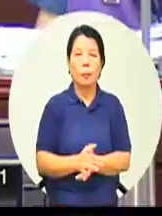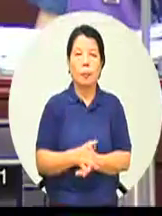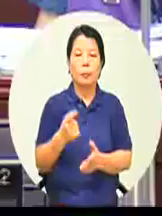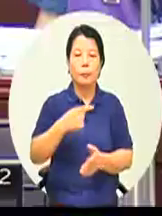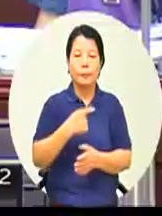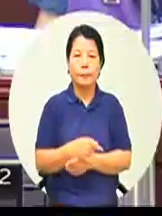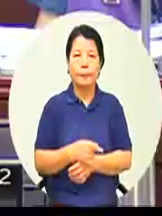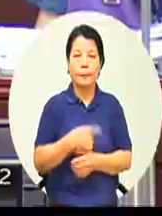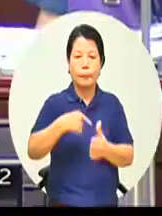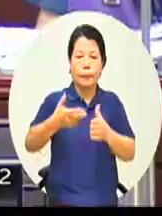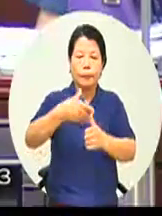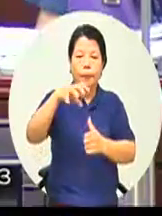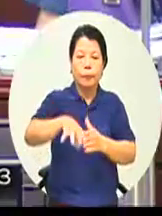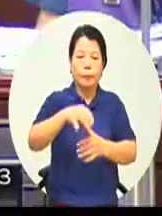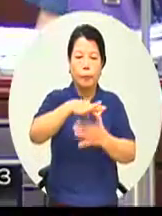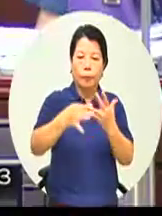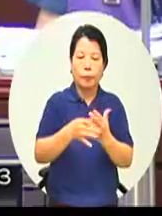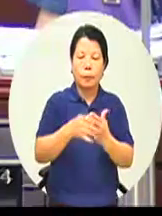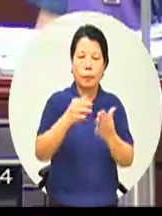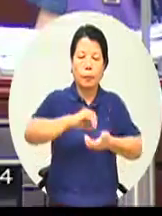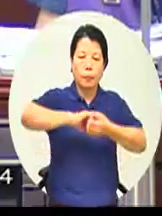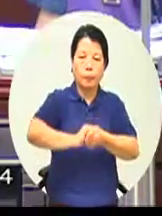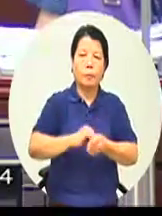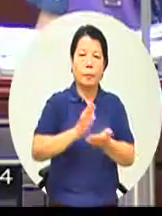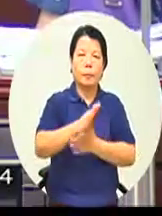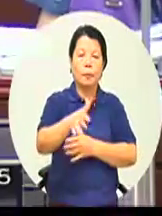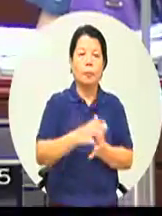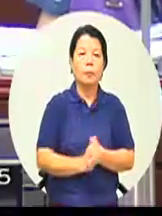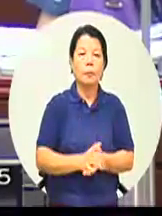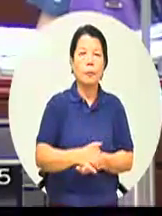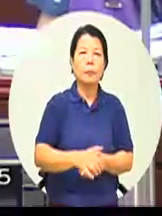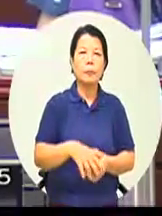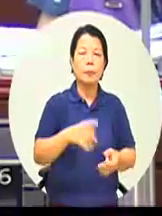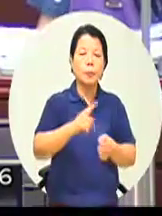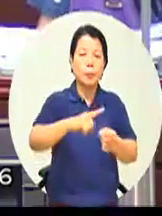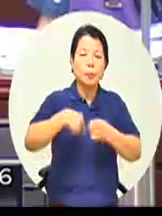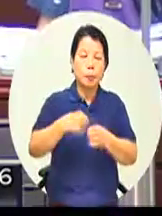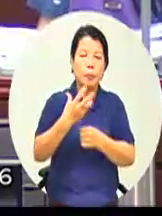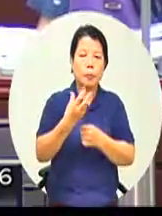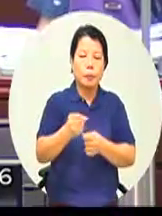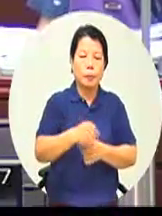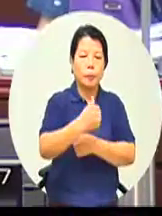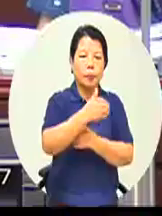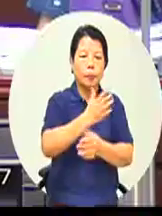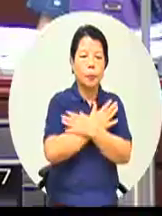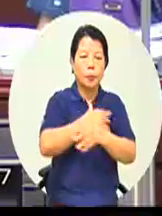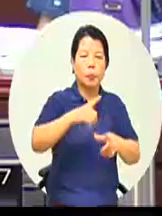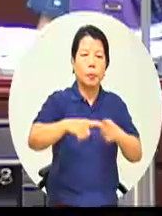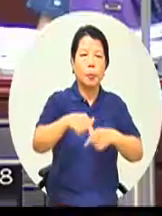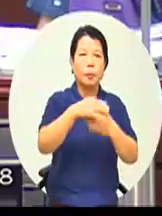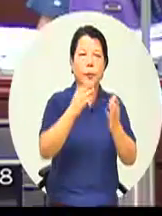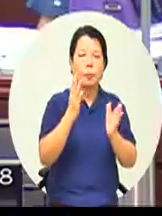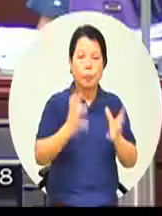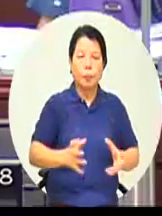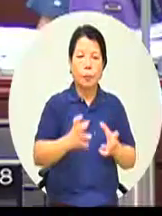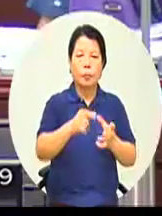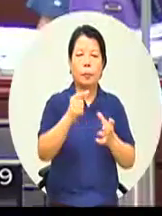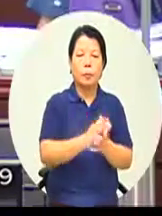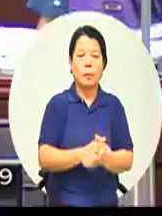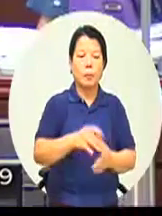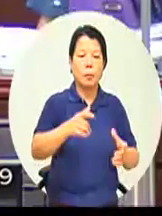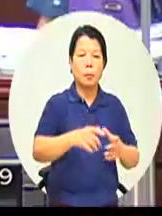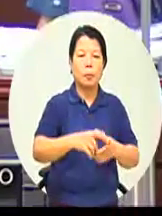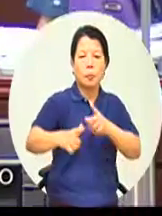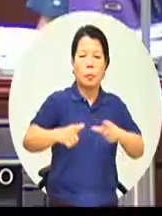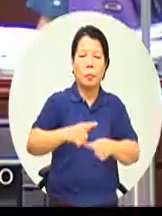教育部的这个政策定案之后呢，其实它是以非盈利为主。那我们目前非盈利已经设了6个园，